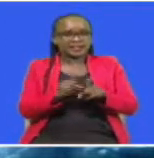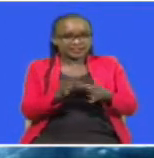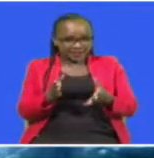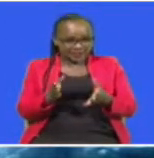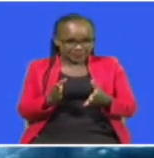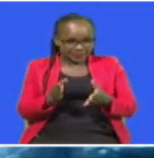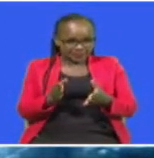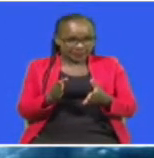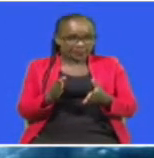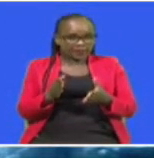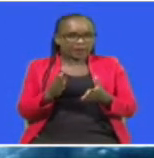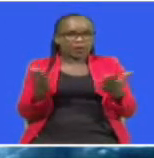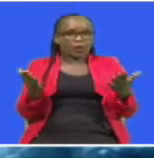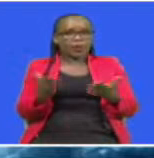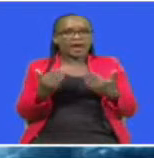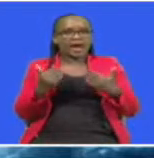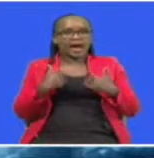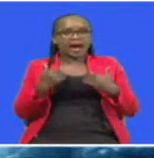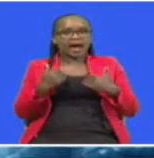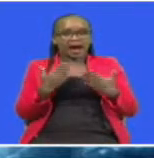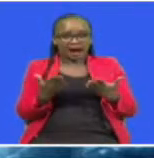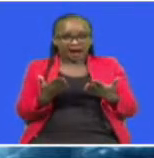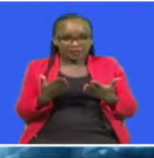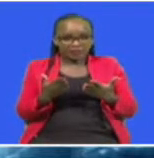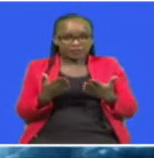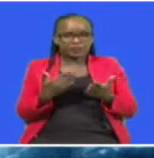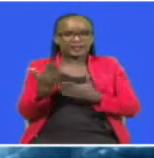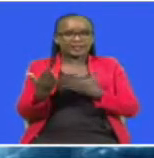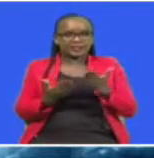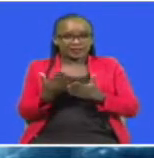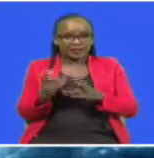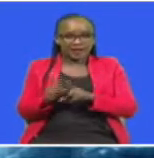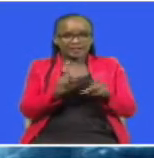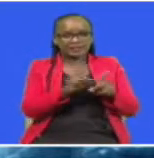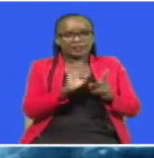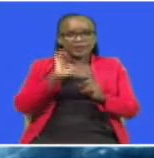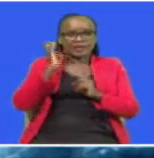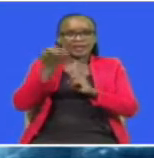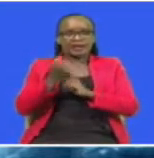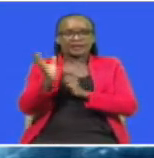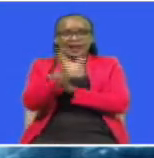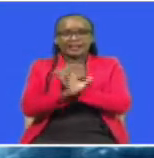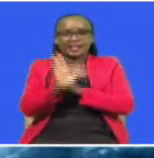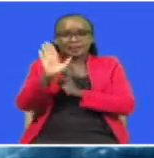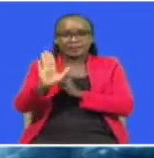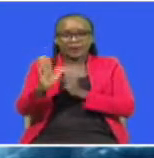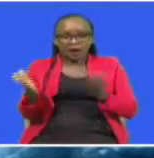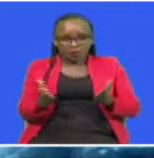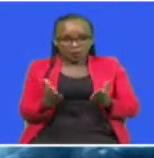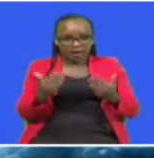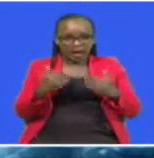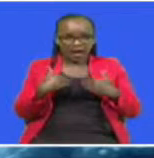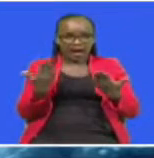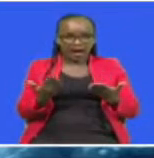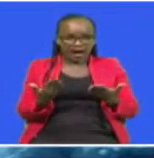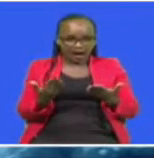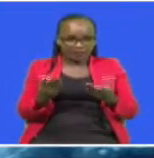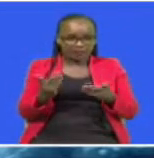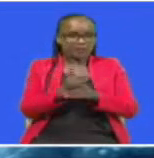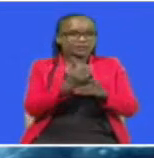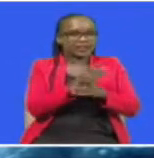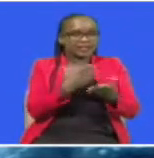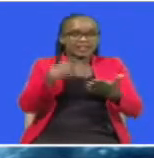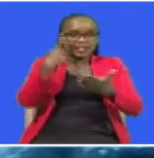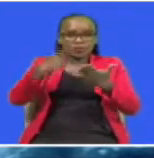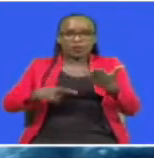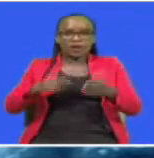tahira. Ila Detlev Janthur ambaye amehudumu kama mwanamazingira katika taifa lake, ambako pia ameshinda tuzo kadhaa,